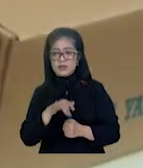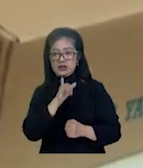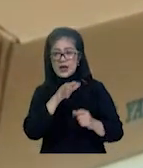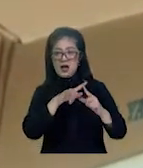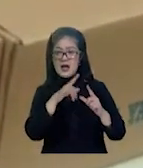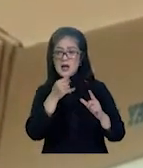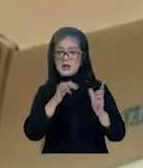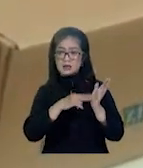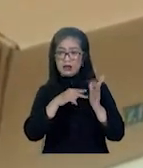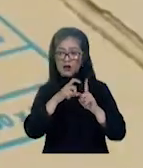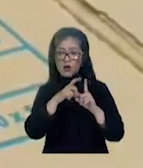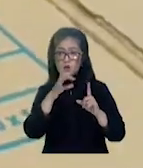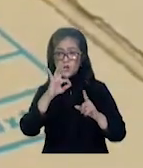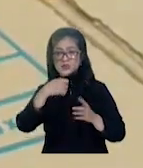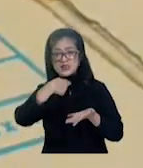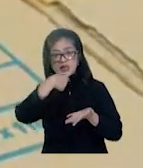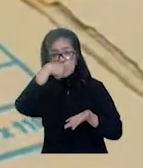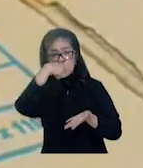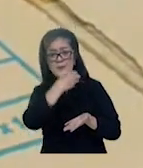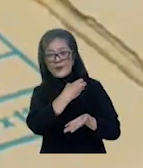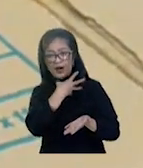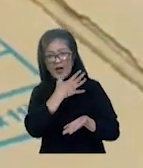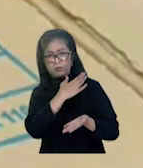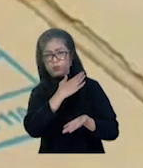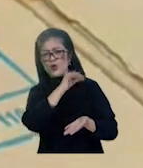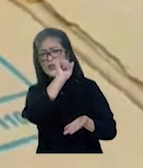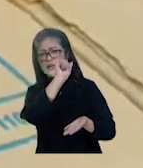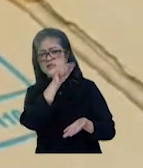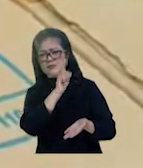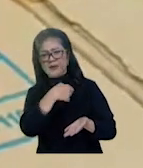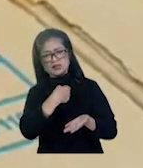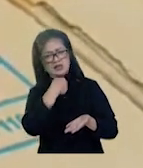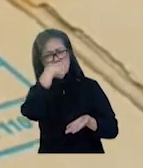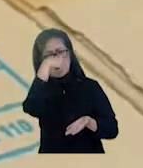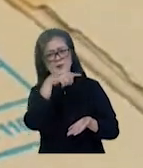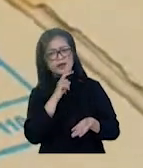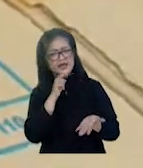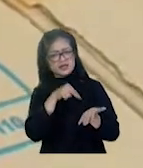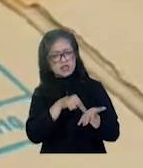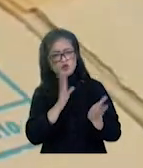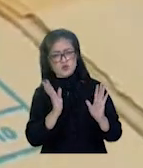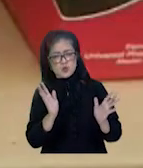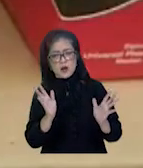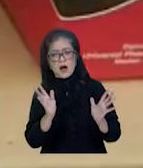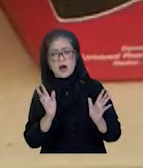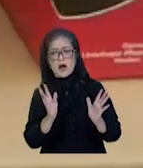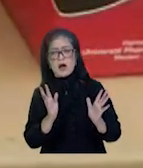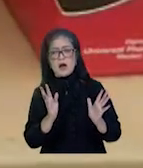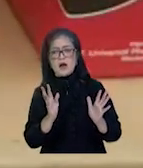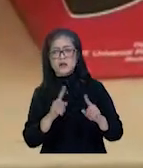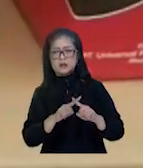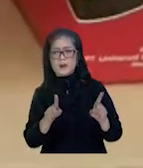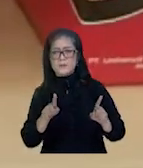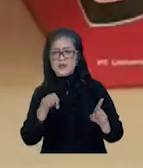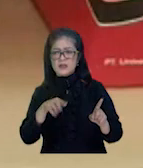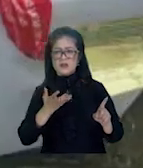produsen obat sirup Flurin, membantah tudingan dari BPOM terkait obat sirupnya yang dinyatakan tercemar etilen glikol melebihi batas